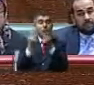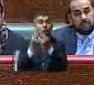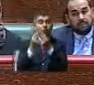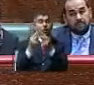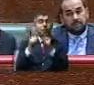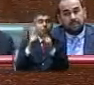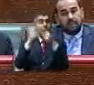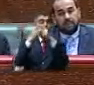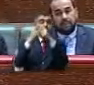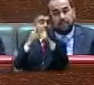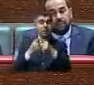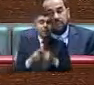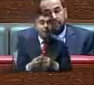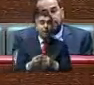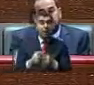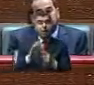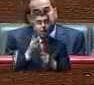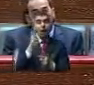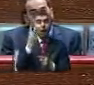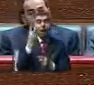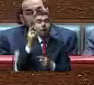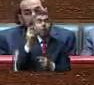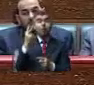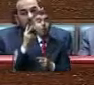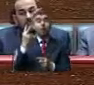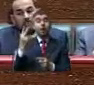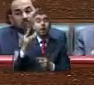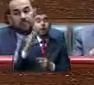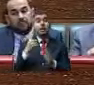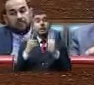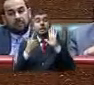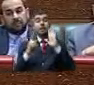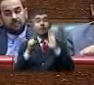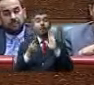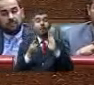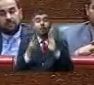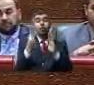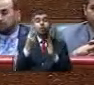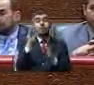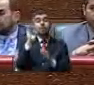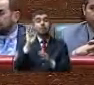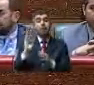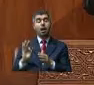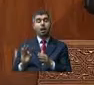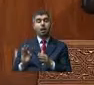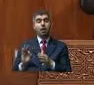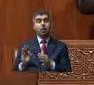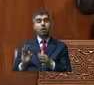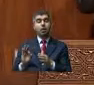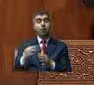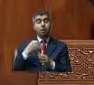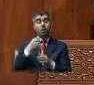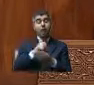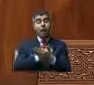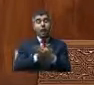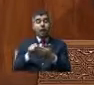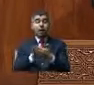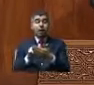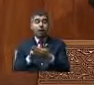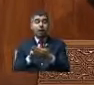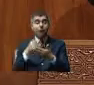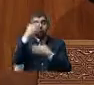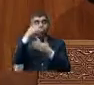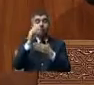عجز الميزانية سنة 2012 نحو 7.2%، هذا بالحساب ديالنا، أما الحساب ديال صندوق